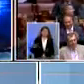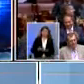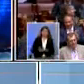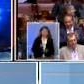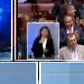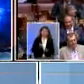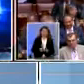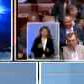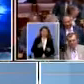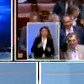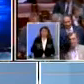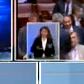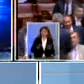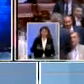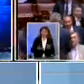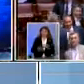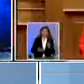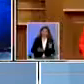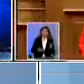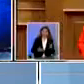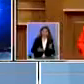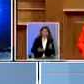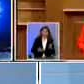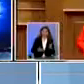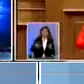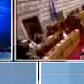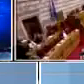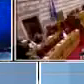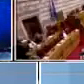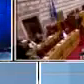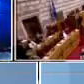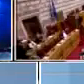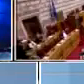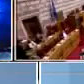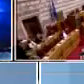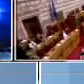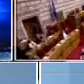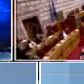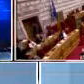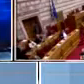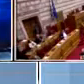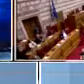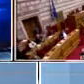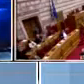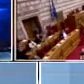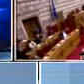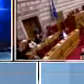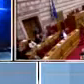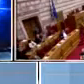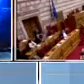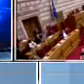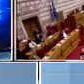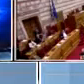Τι στάση κράτησε? Το ποτάμι είναι 10 βουλευτές, 500 διαφορετικές. Πέντε στάσεις κράτησε. Πέντε στάσεις, ναι,